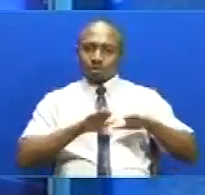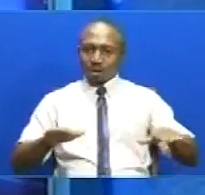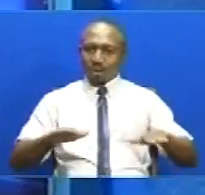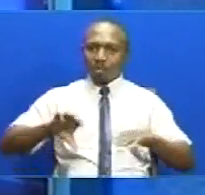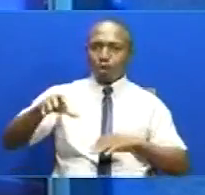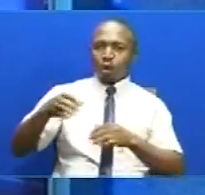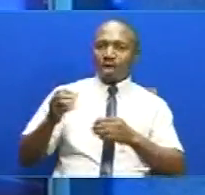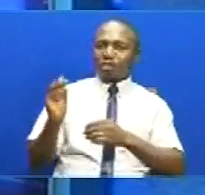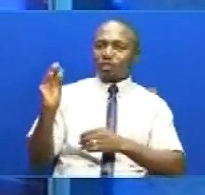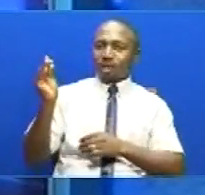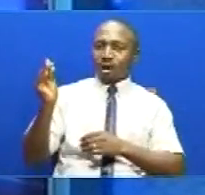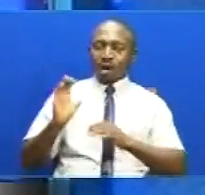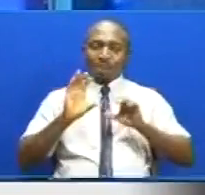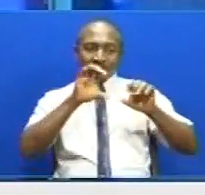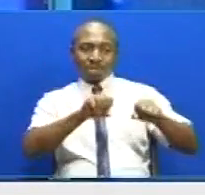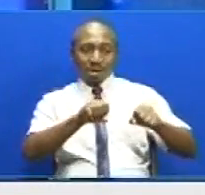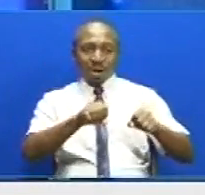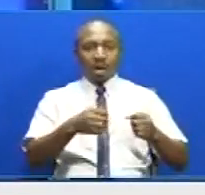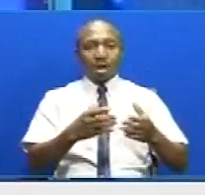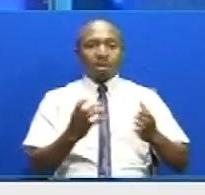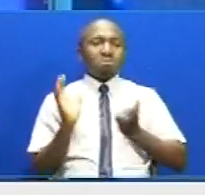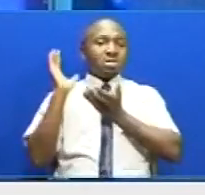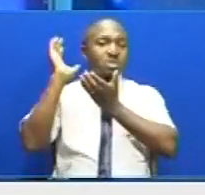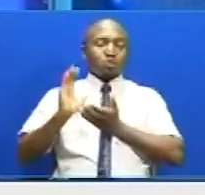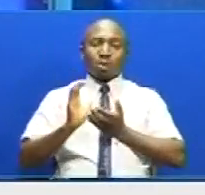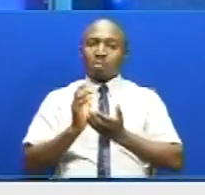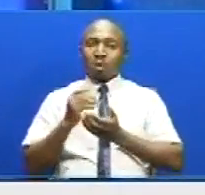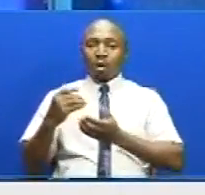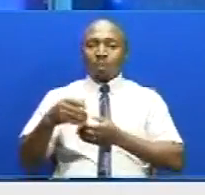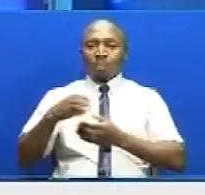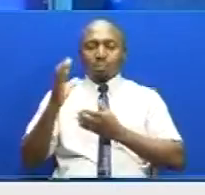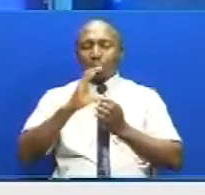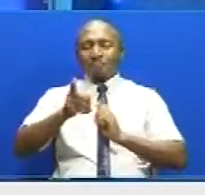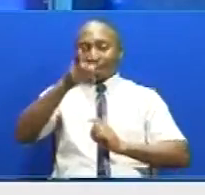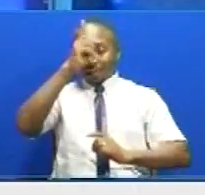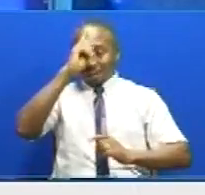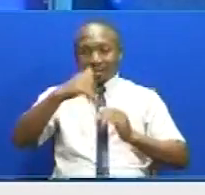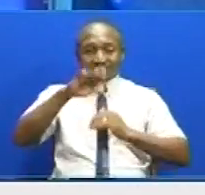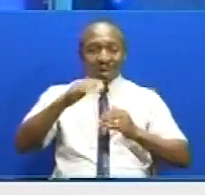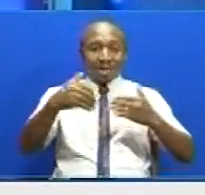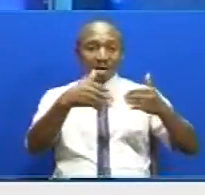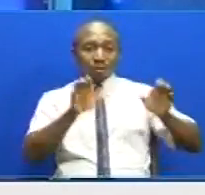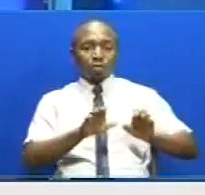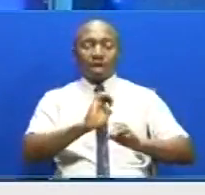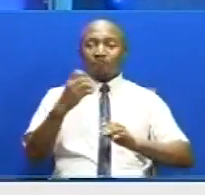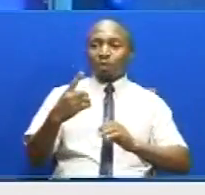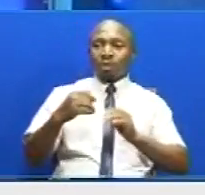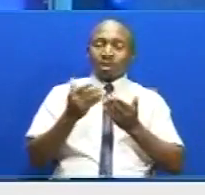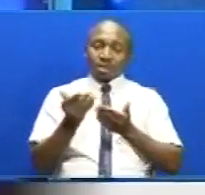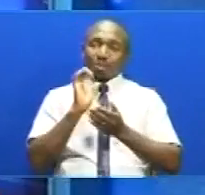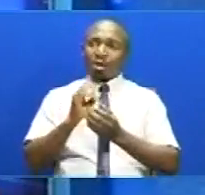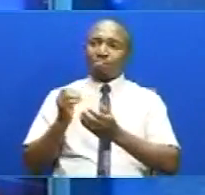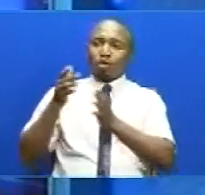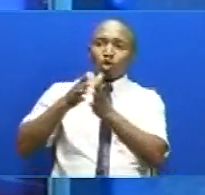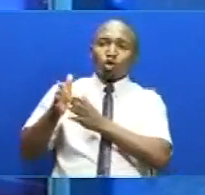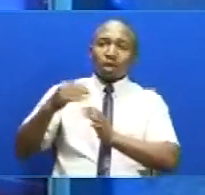Mkoa wa Shinyanga imekamata shehena ya pombe kali zaidi ya katoni 1000 aina ya SHUJAA zinazodaiwa kutoroshwa